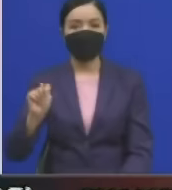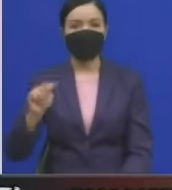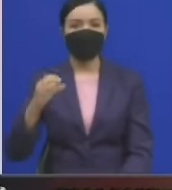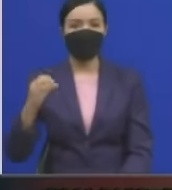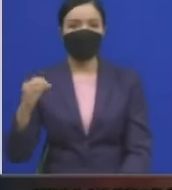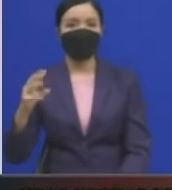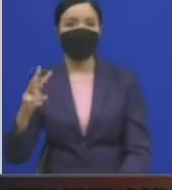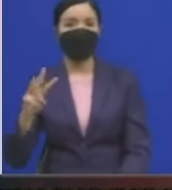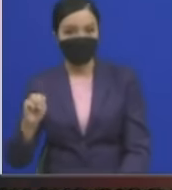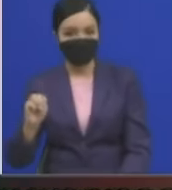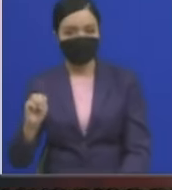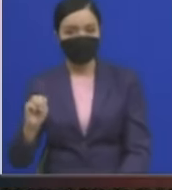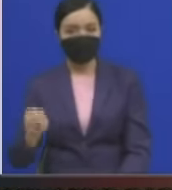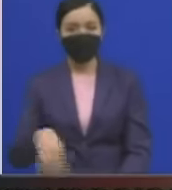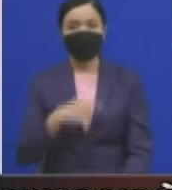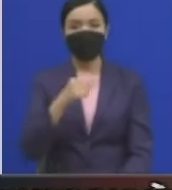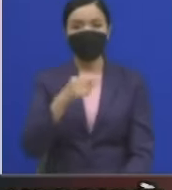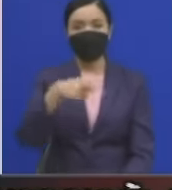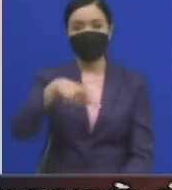www.gpoplanet.com นะ